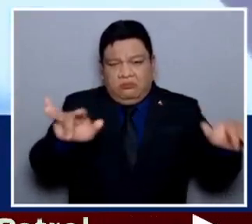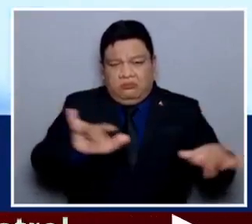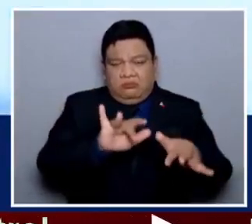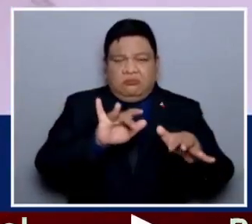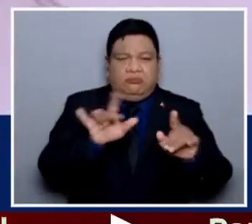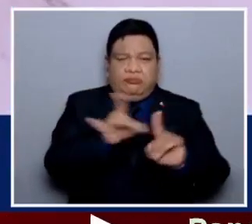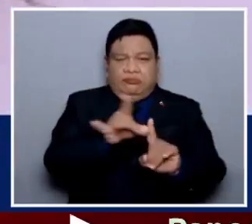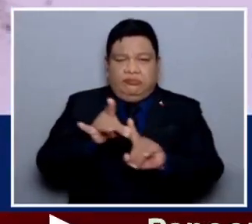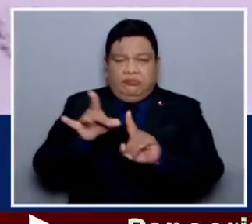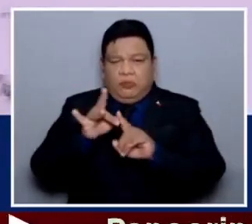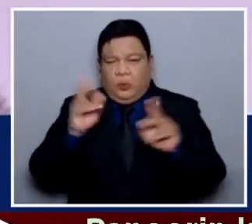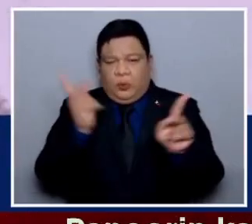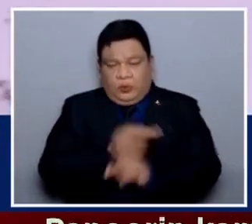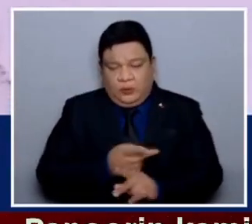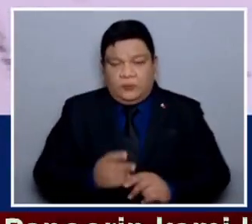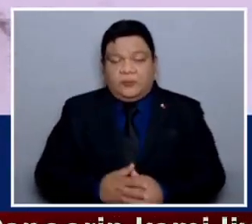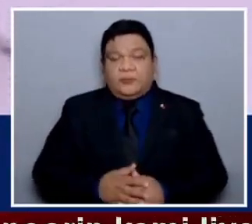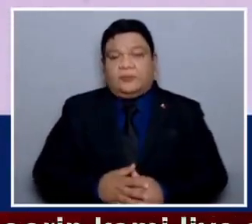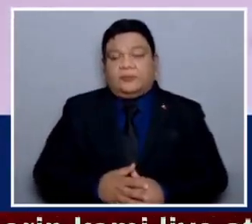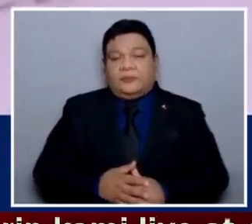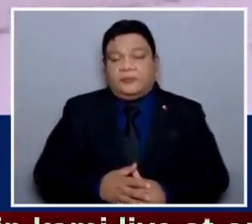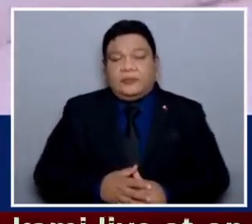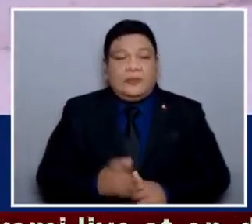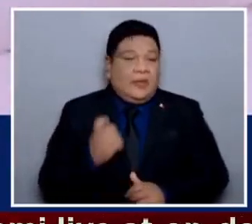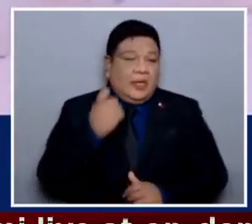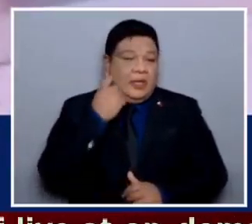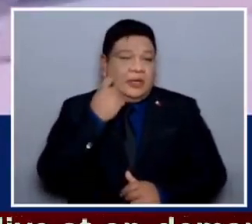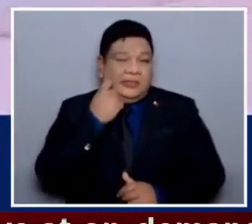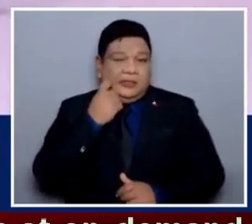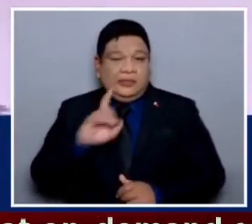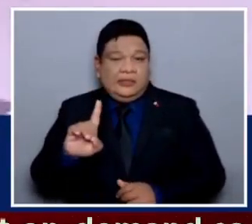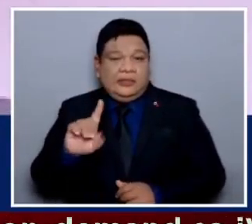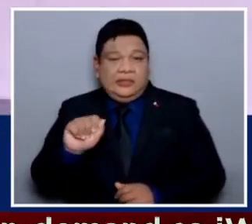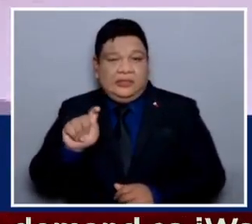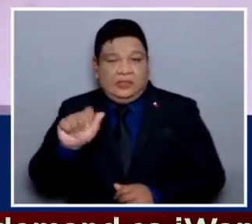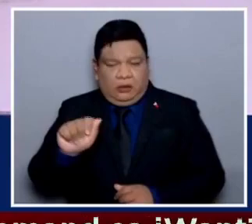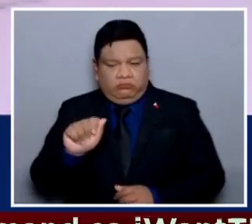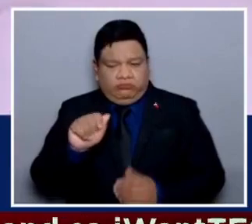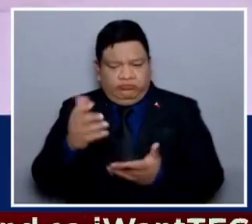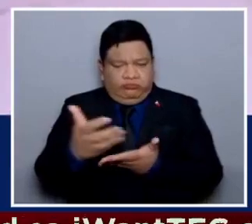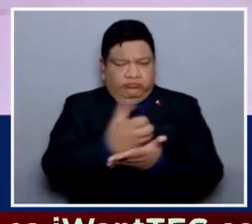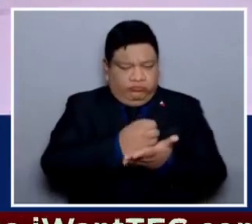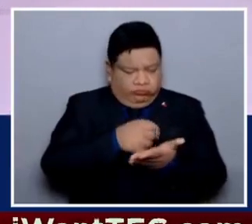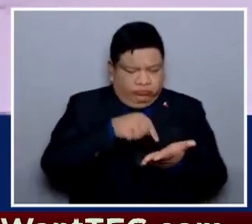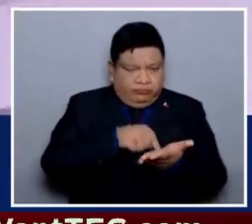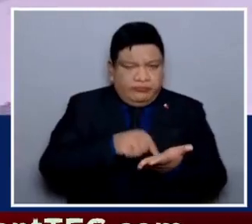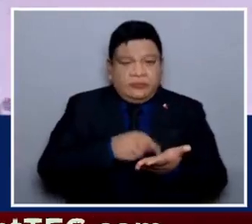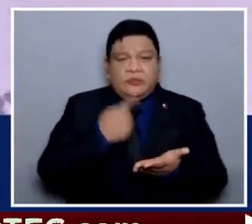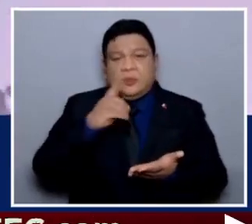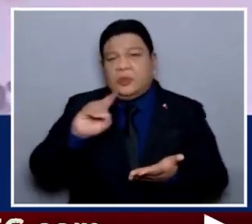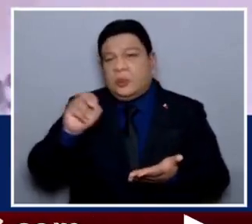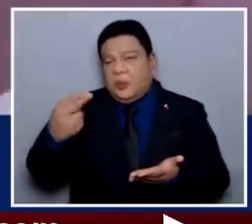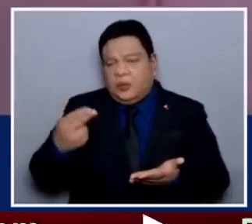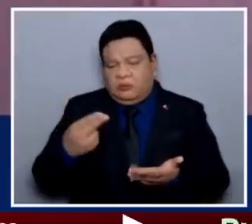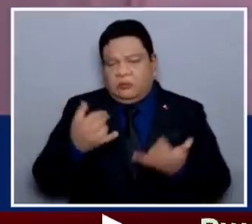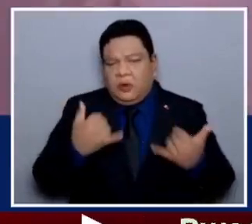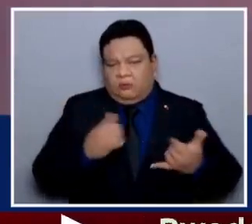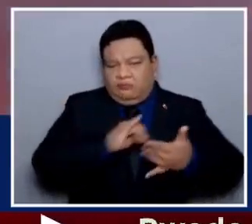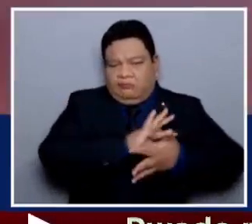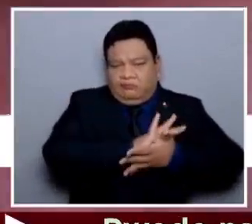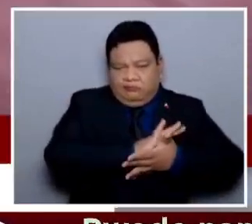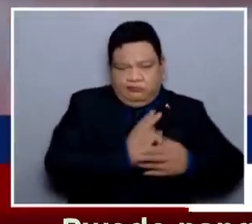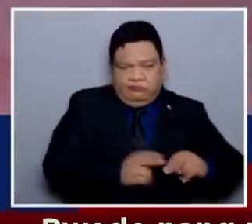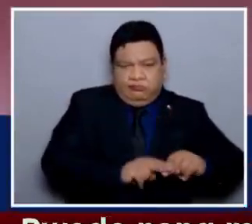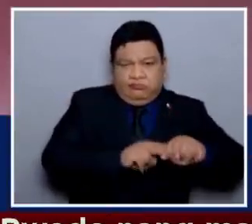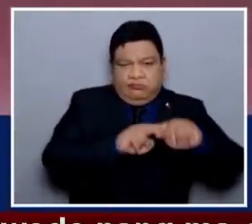tumatama ng malala. Sa pinakahuling datos na inilabas ng ahensya, patuloy na tumataas ang ilang datos na binabantayan, kabilang na